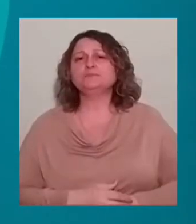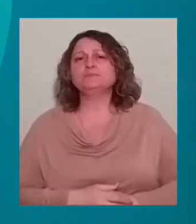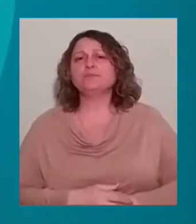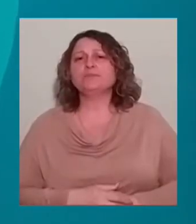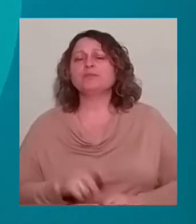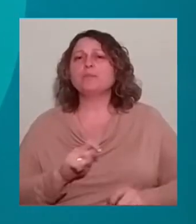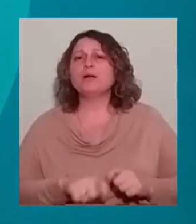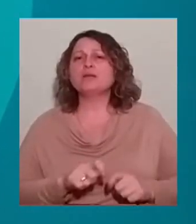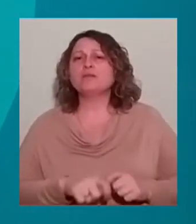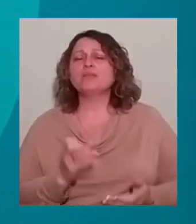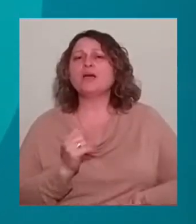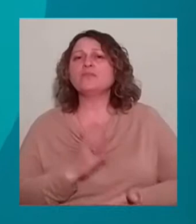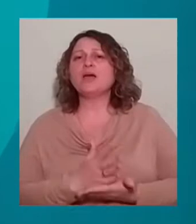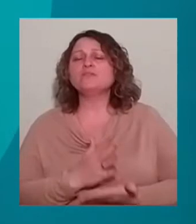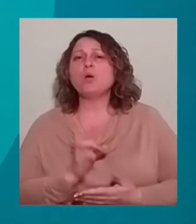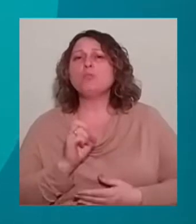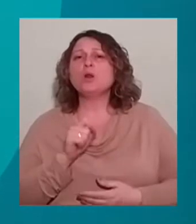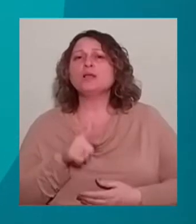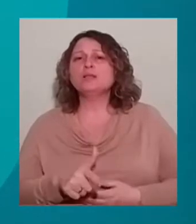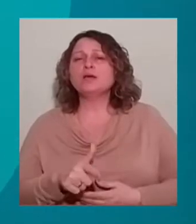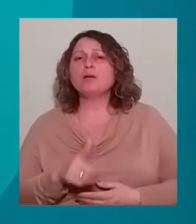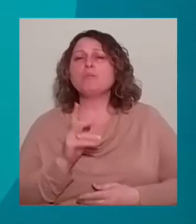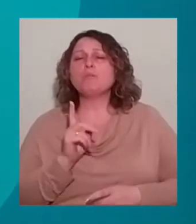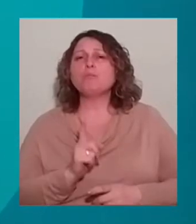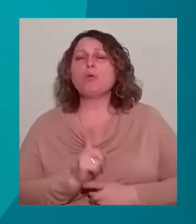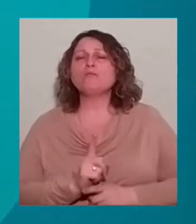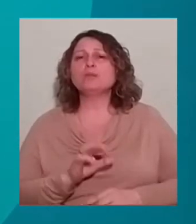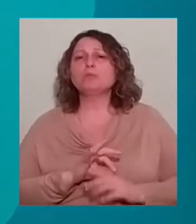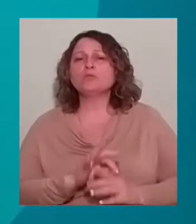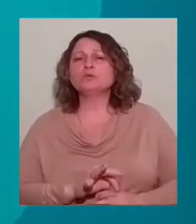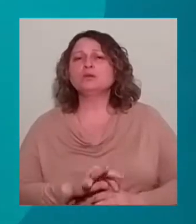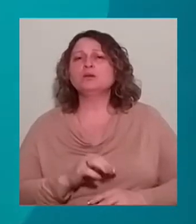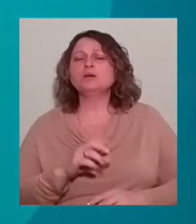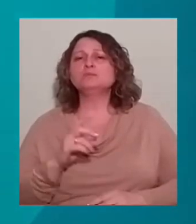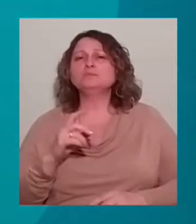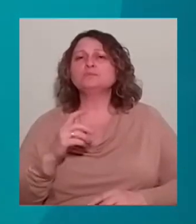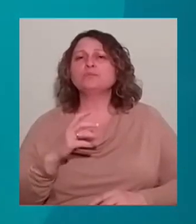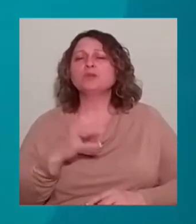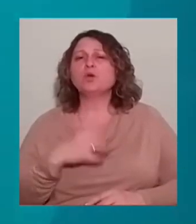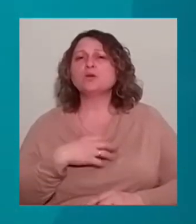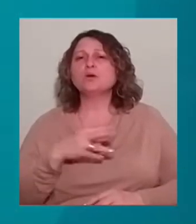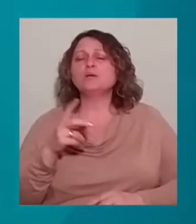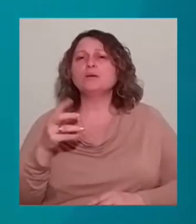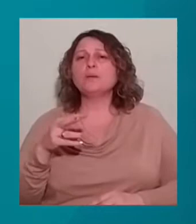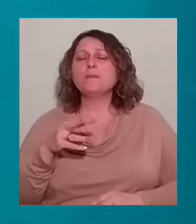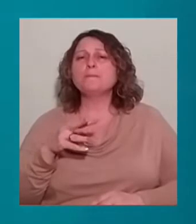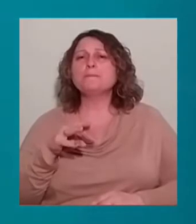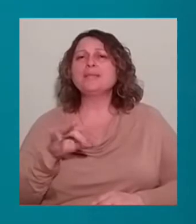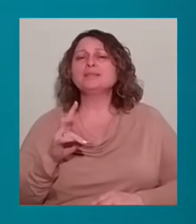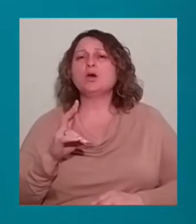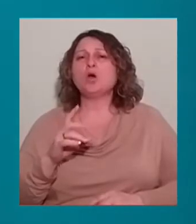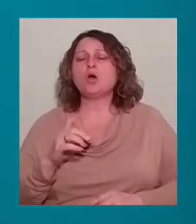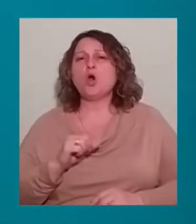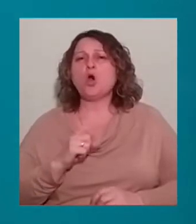Перевірки на наявність булінгу проводитимуть чиновники обласного департаменту освіти в Ізмаїльській школі номер 11. Про це